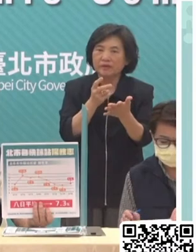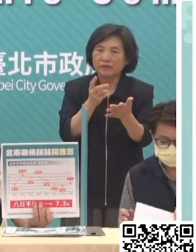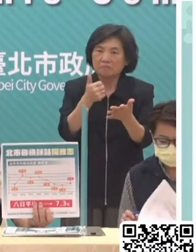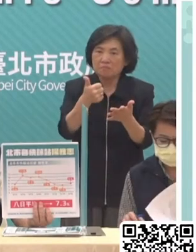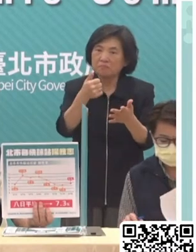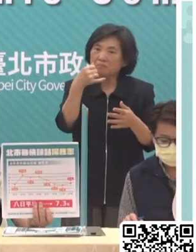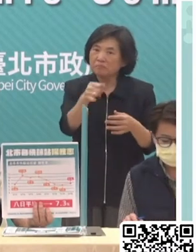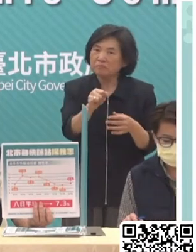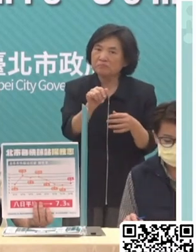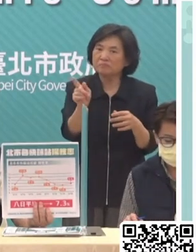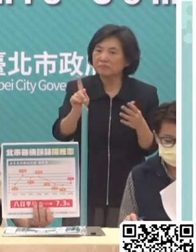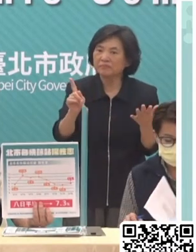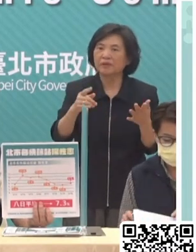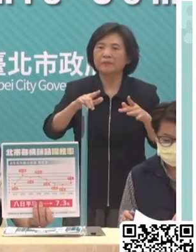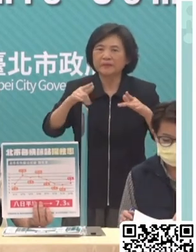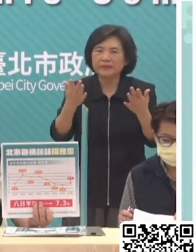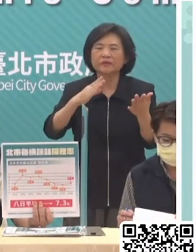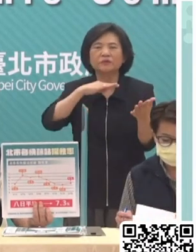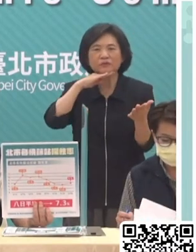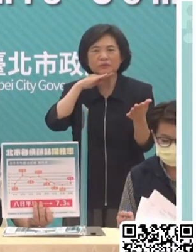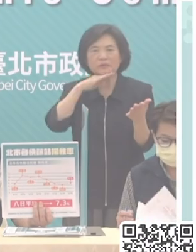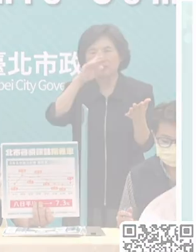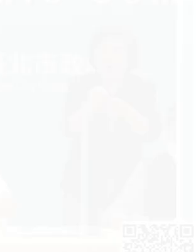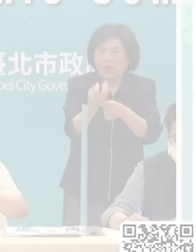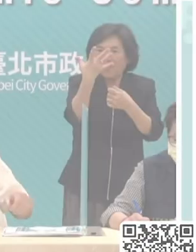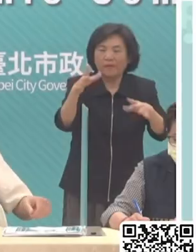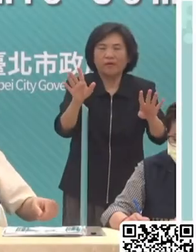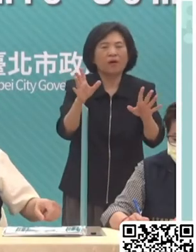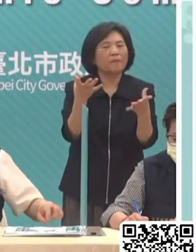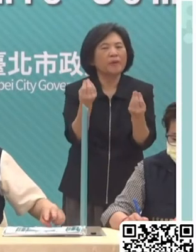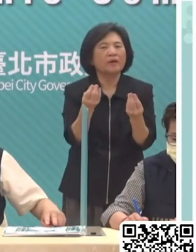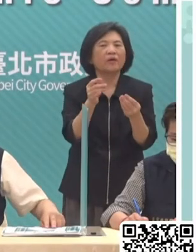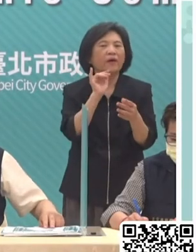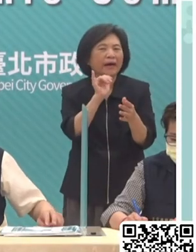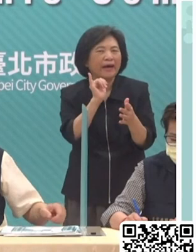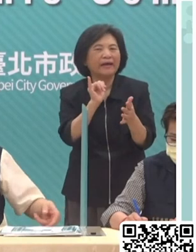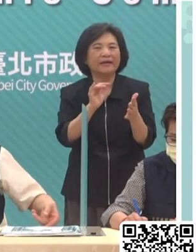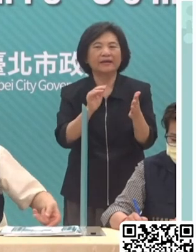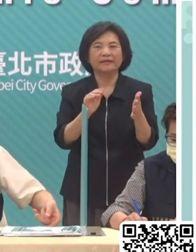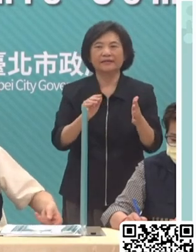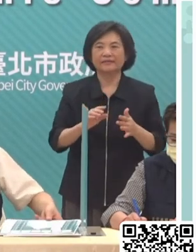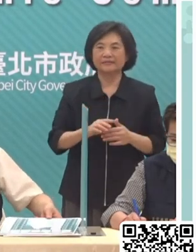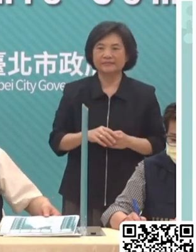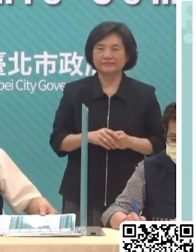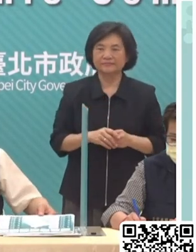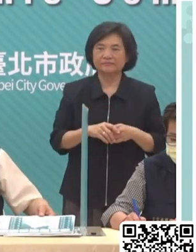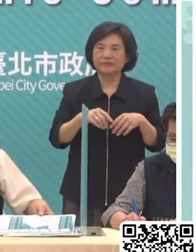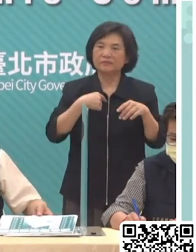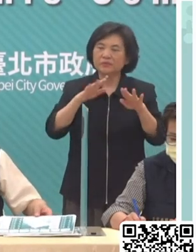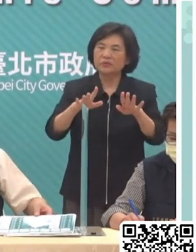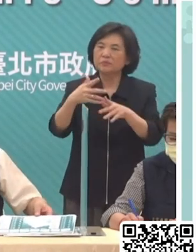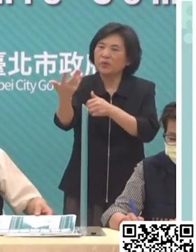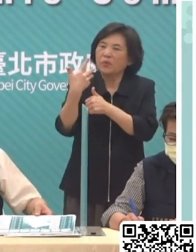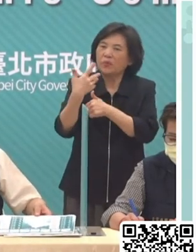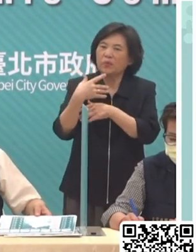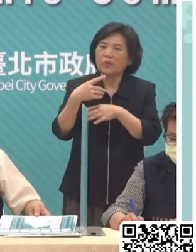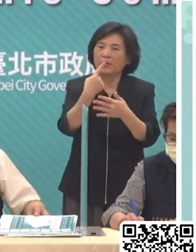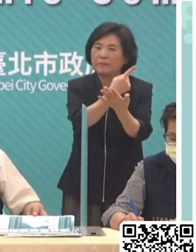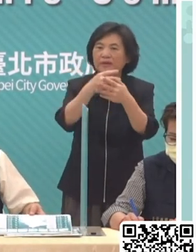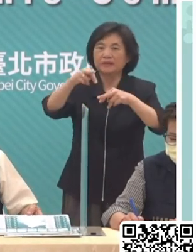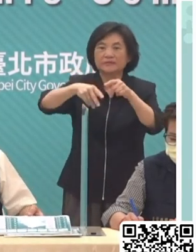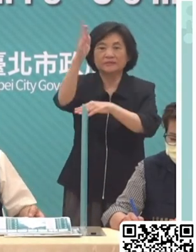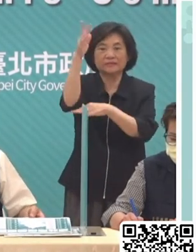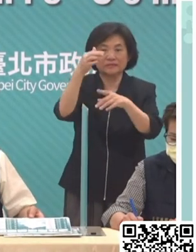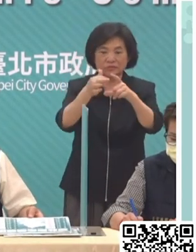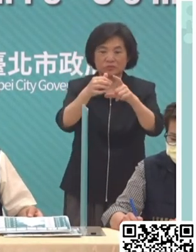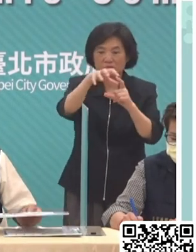果怎么样，大概还要再看几天才比较确定。有人在问说能不能公布这个每个行